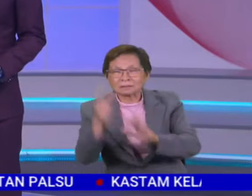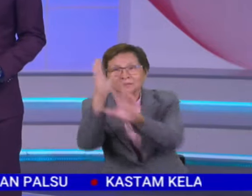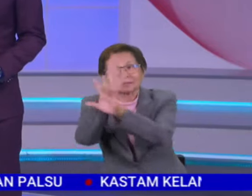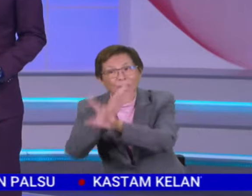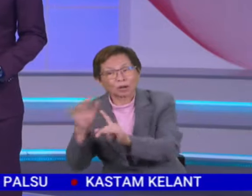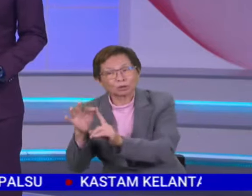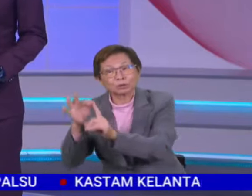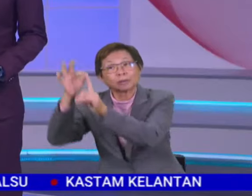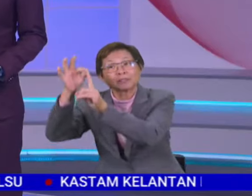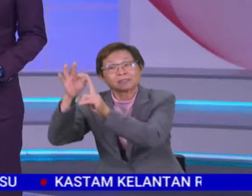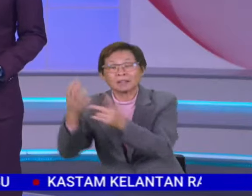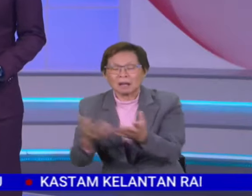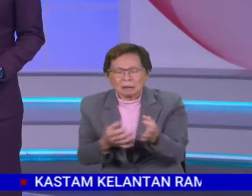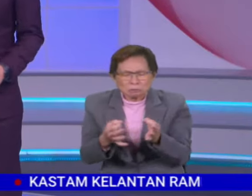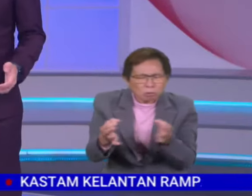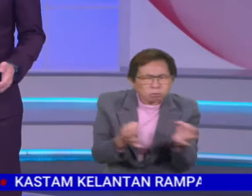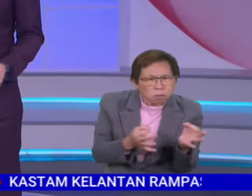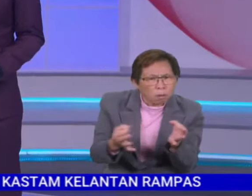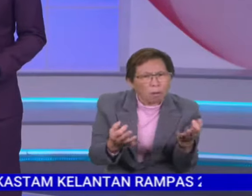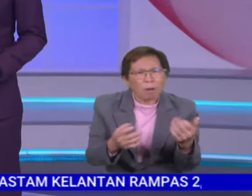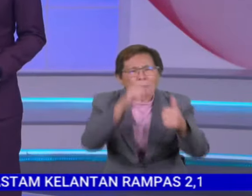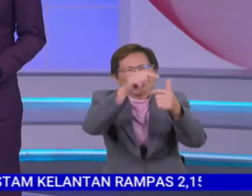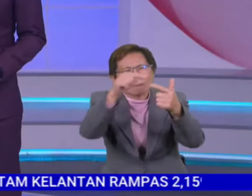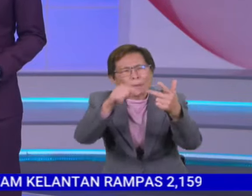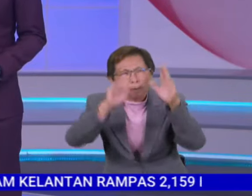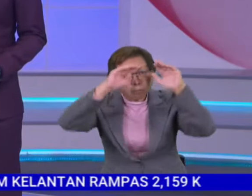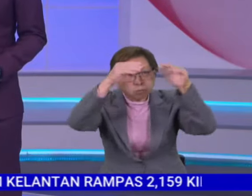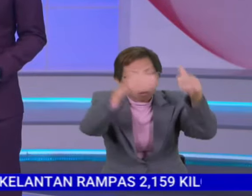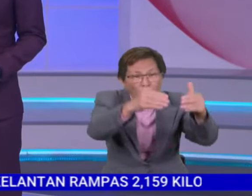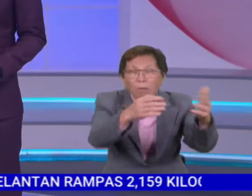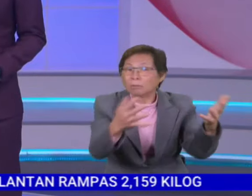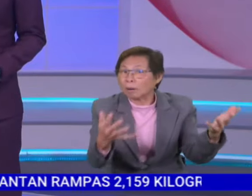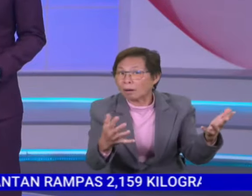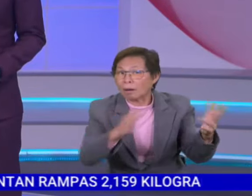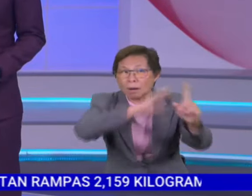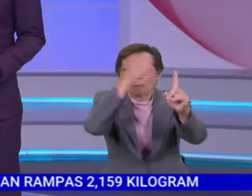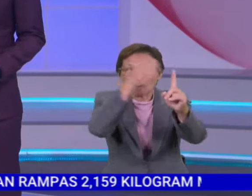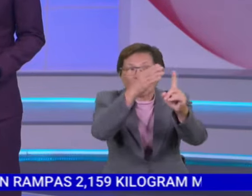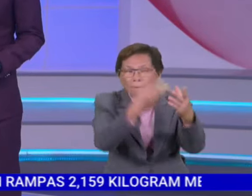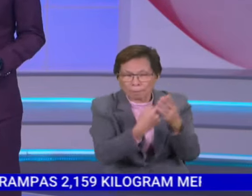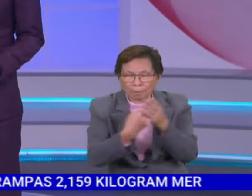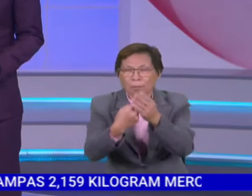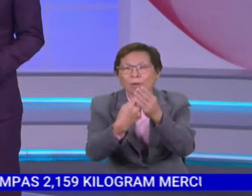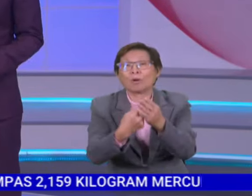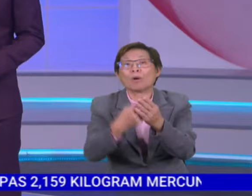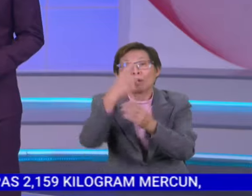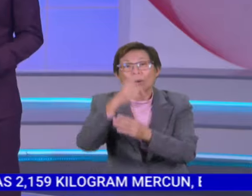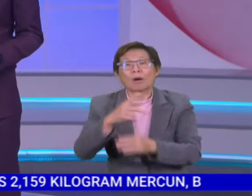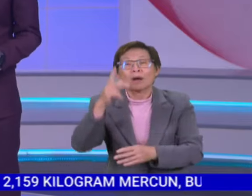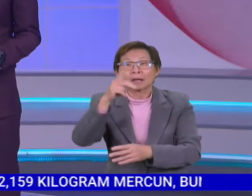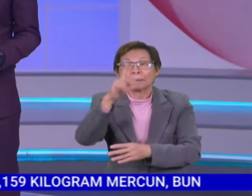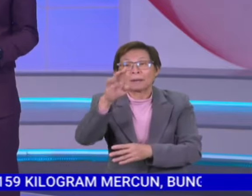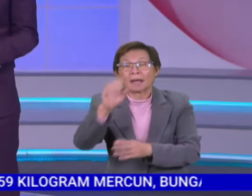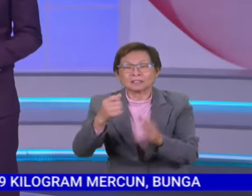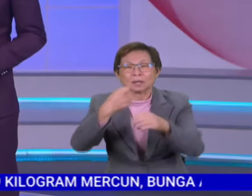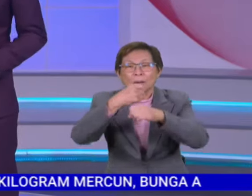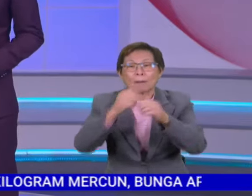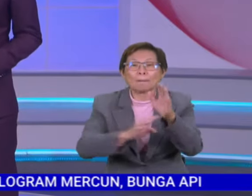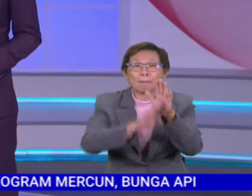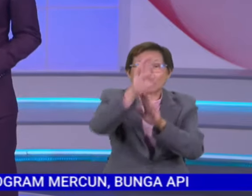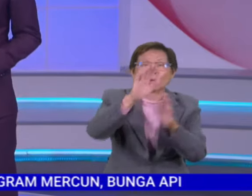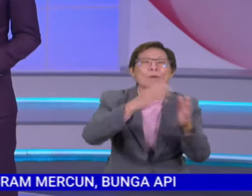Sarawak khususnya. Beliau menjelaskan antara penekanan yang diberikan ialah aspek perpaduan dalam usaha kementerian membangunkan belia